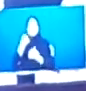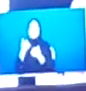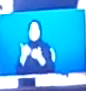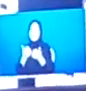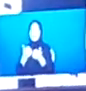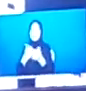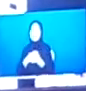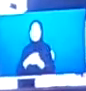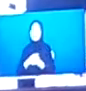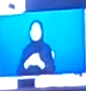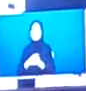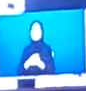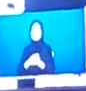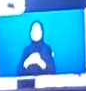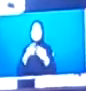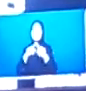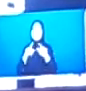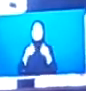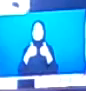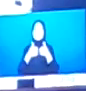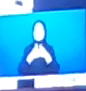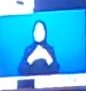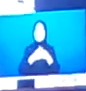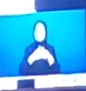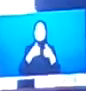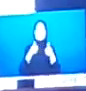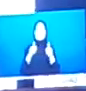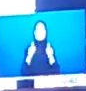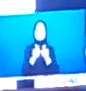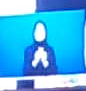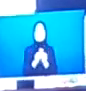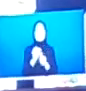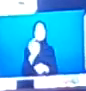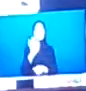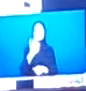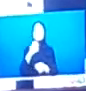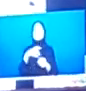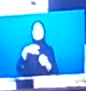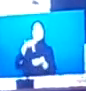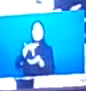habis-habisan aku tanyain distribusi hahaha hahaha